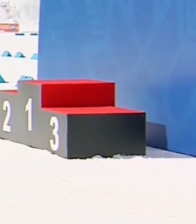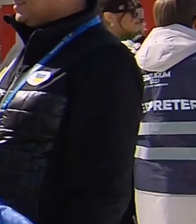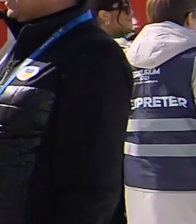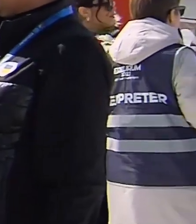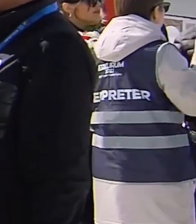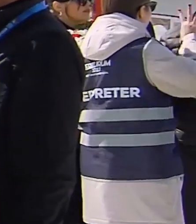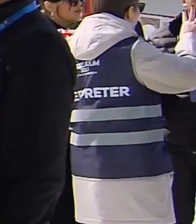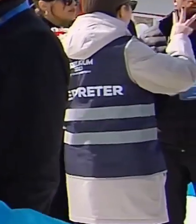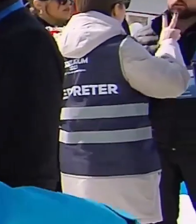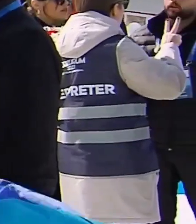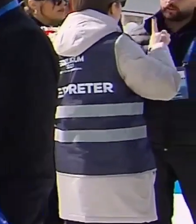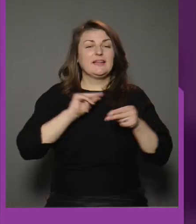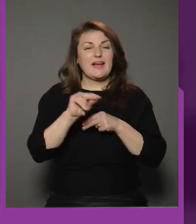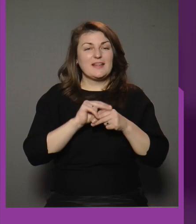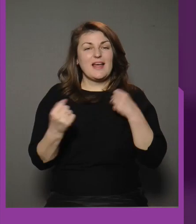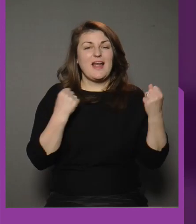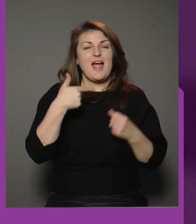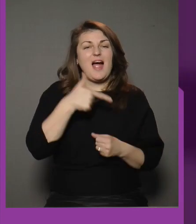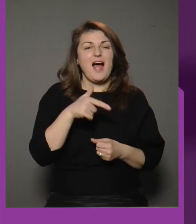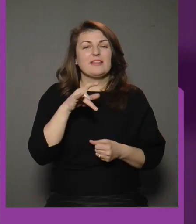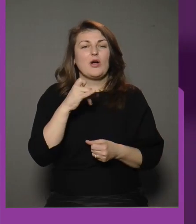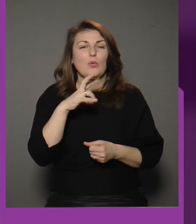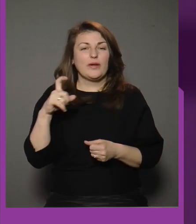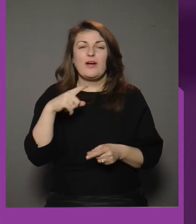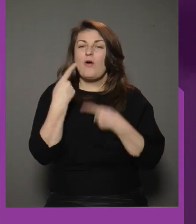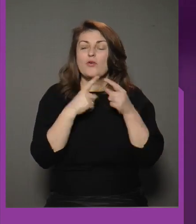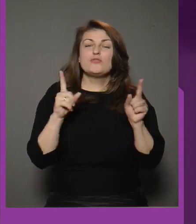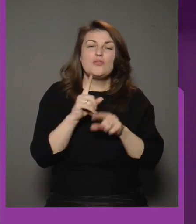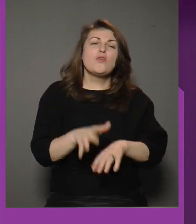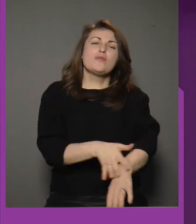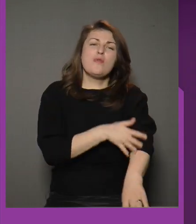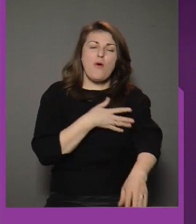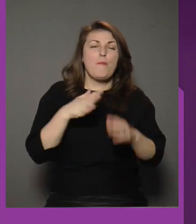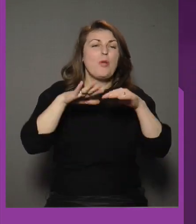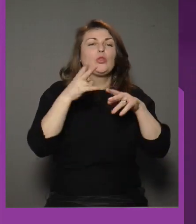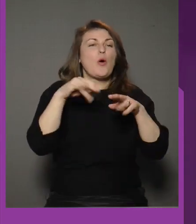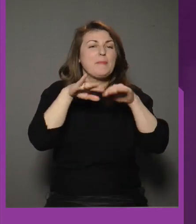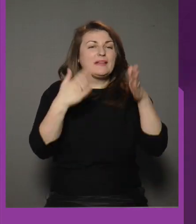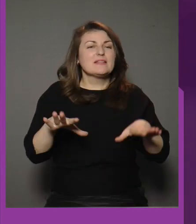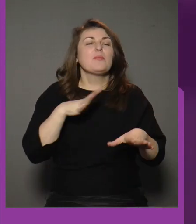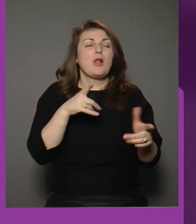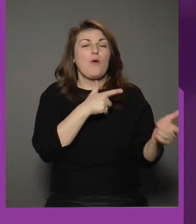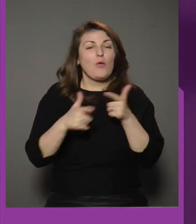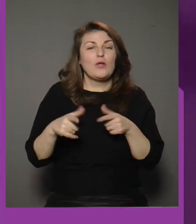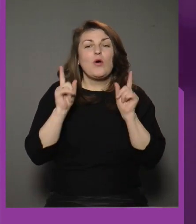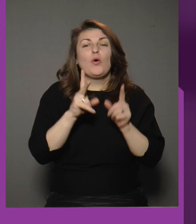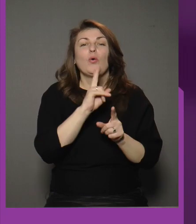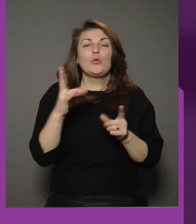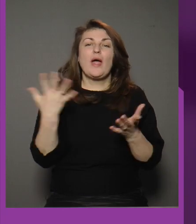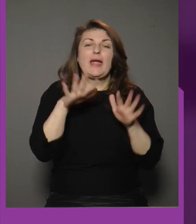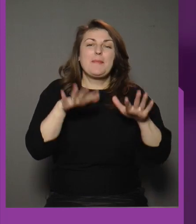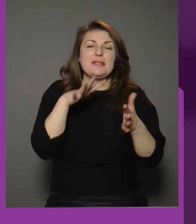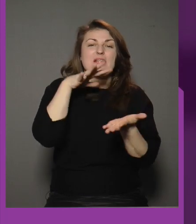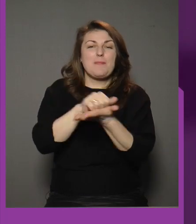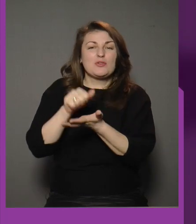рівня. Тренер атлетів Ганна Глухих говорить, що до п'єдесталу була готова. Однак, хто яке місце посяде,